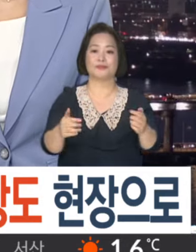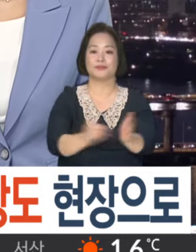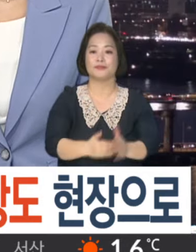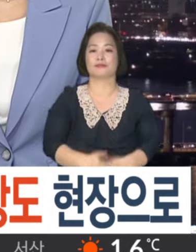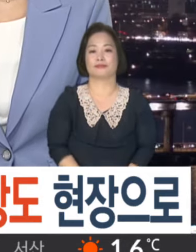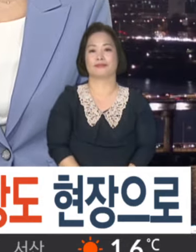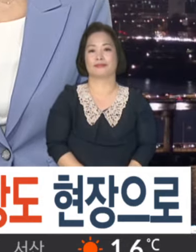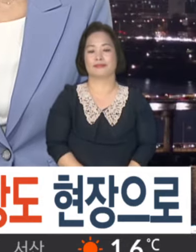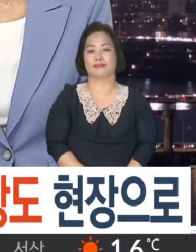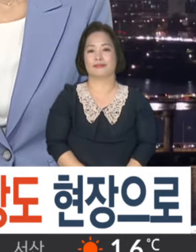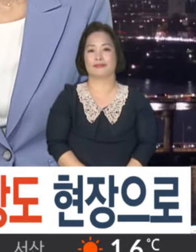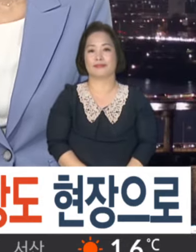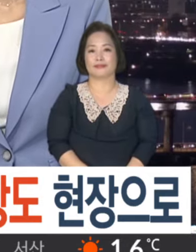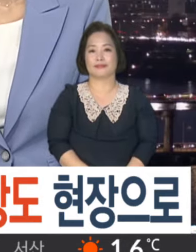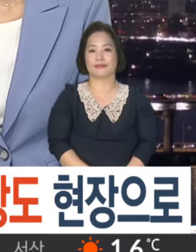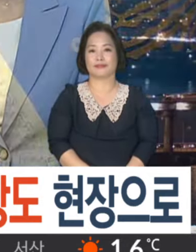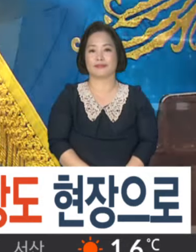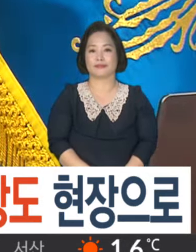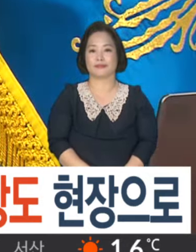기자가 단독 보도합니다